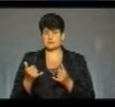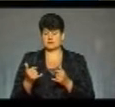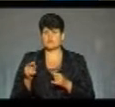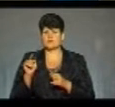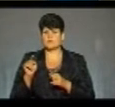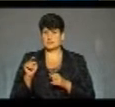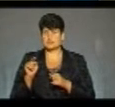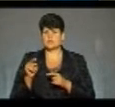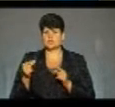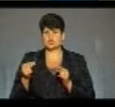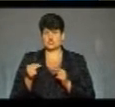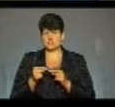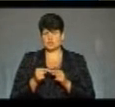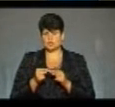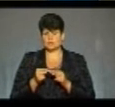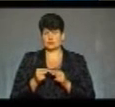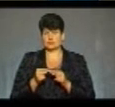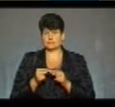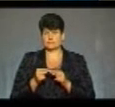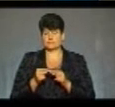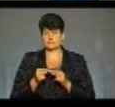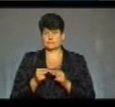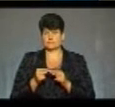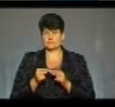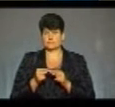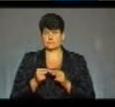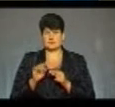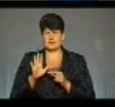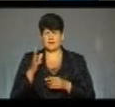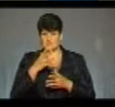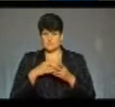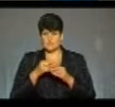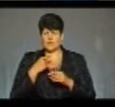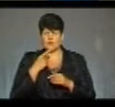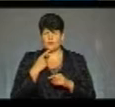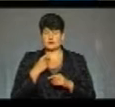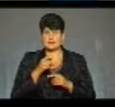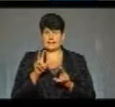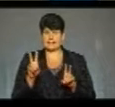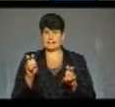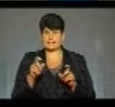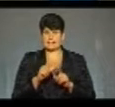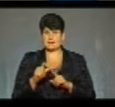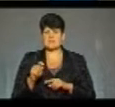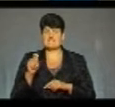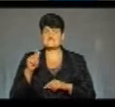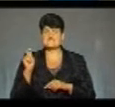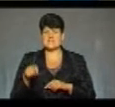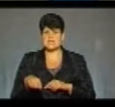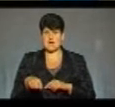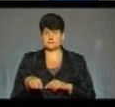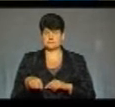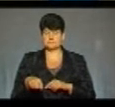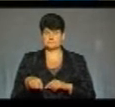він чітко і не завуальовуючи вживає термін «війна».